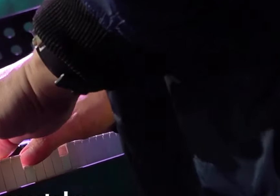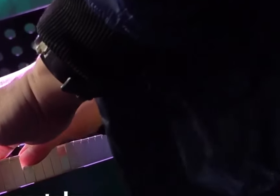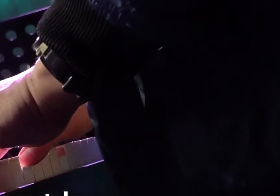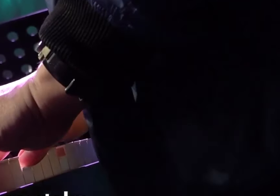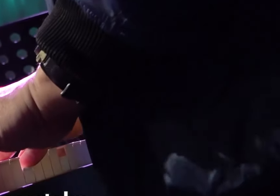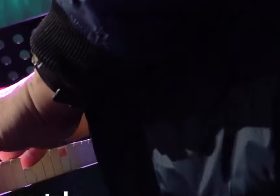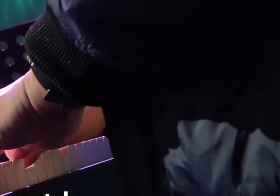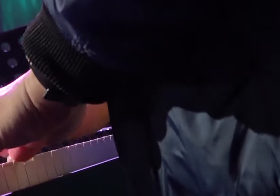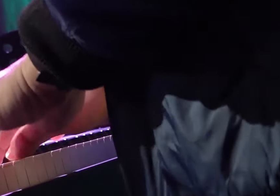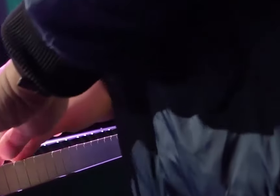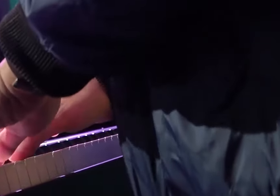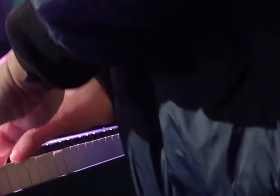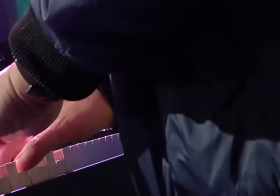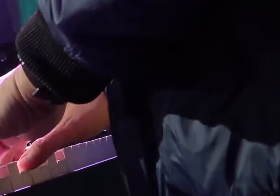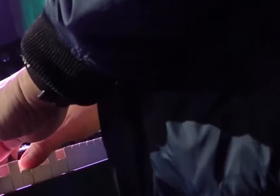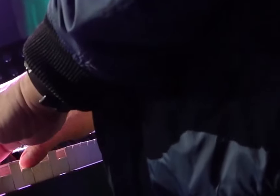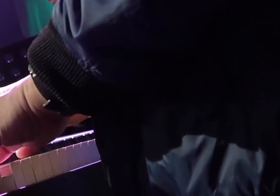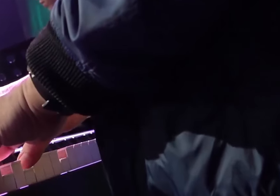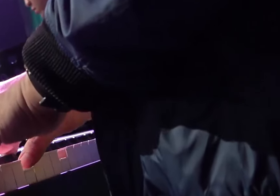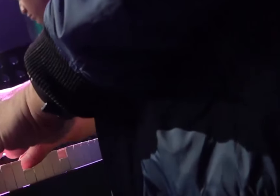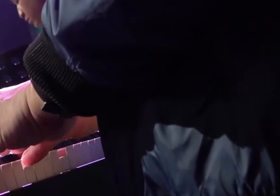besertaku.